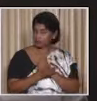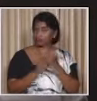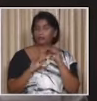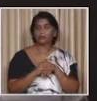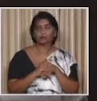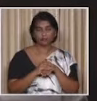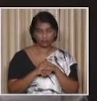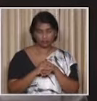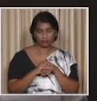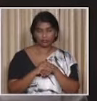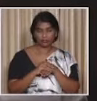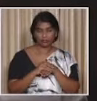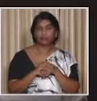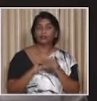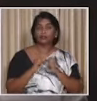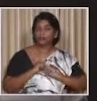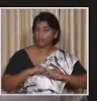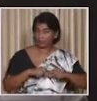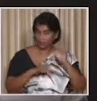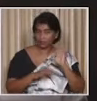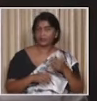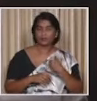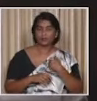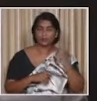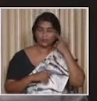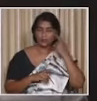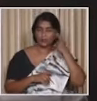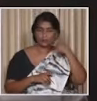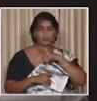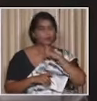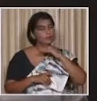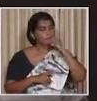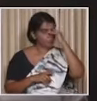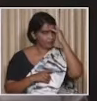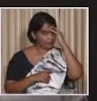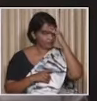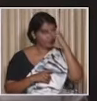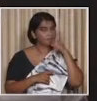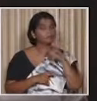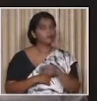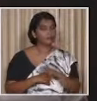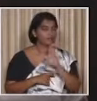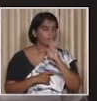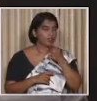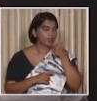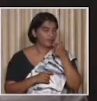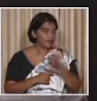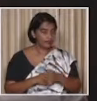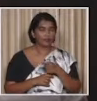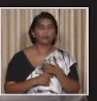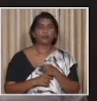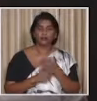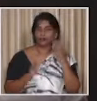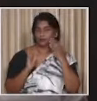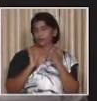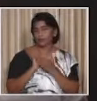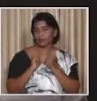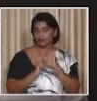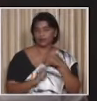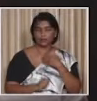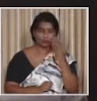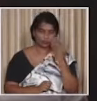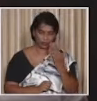තුළින් ක්‍රියාත්මක කිරීම මම හිතනවා නියෝජ්‍ය කථානායකතුමනි ඉතාම වැදගත් කාරණයක් හැටියටයි